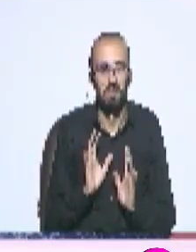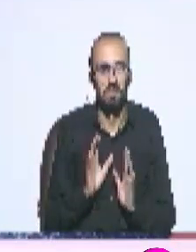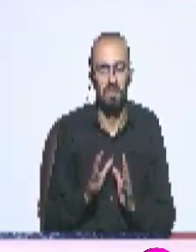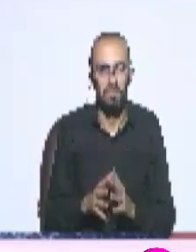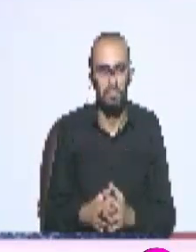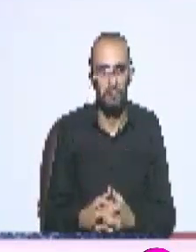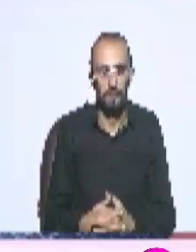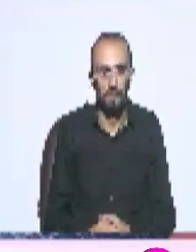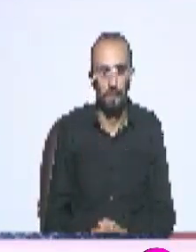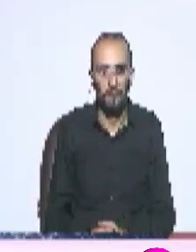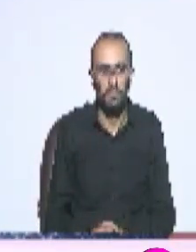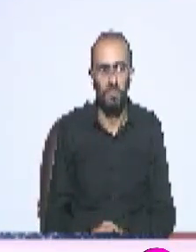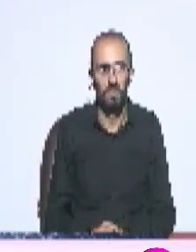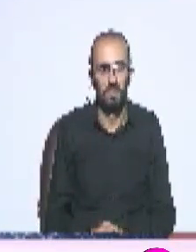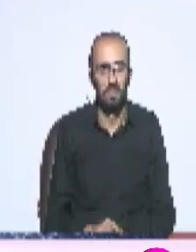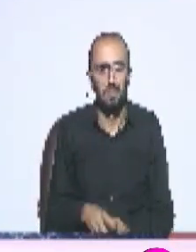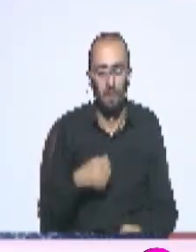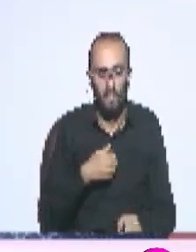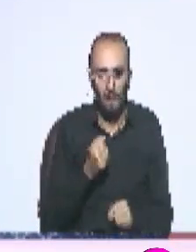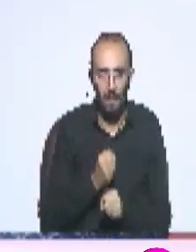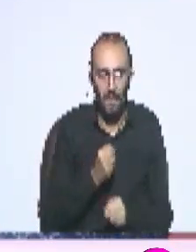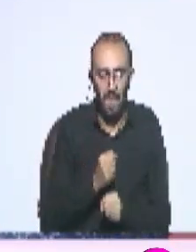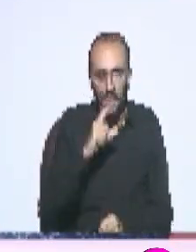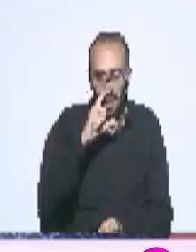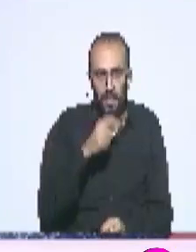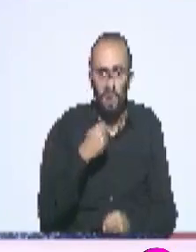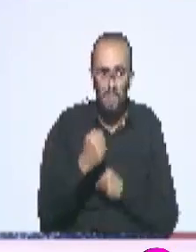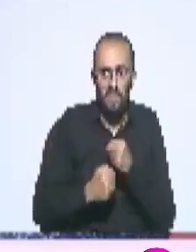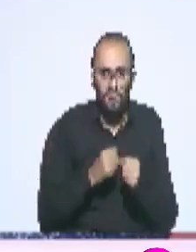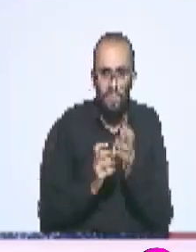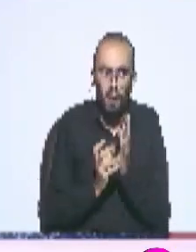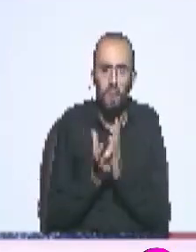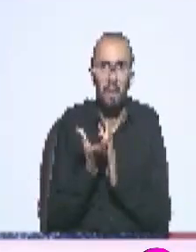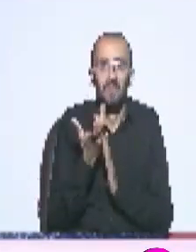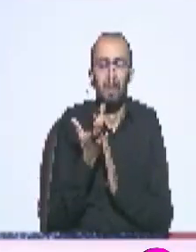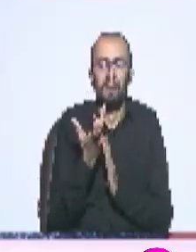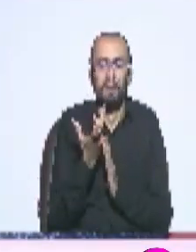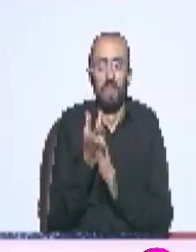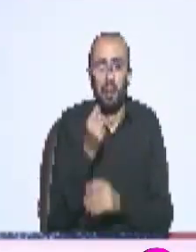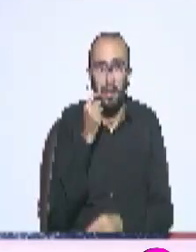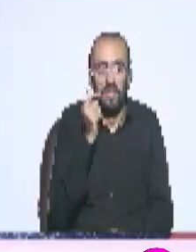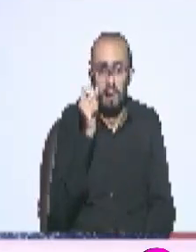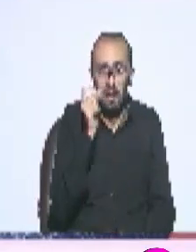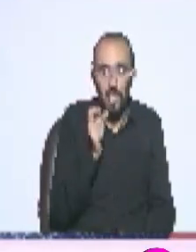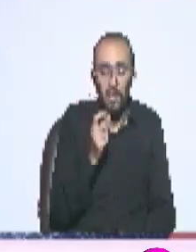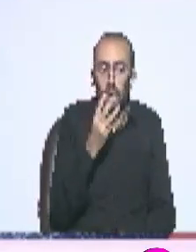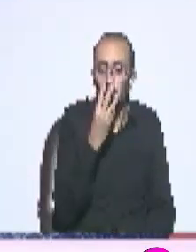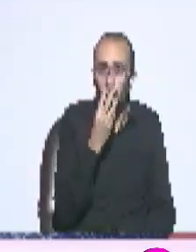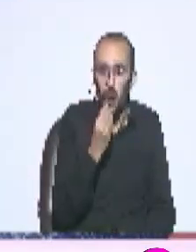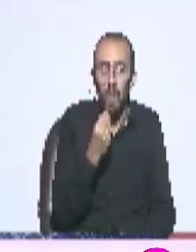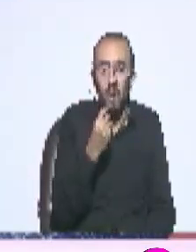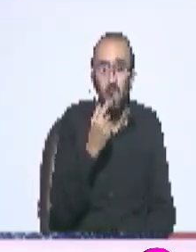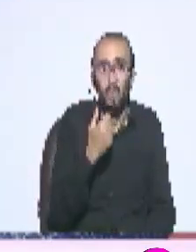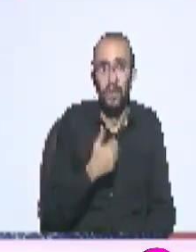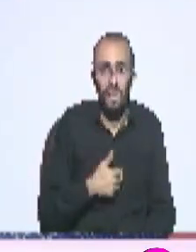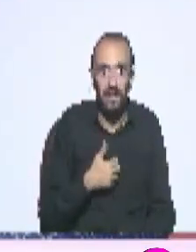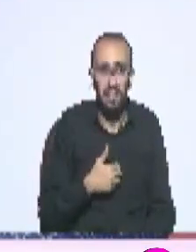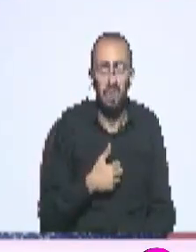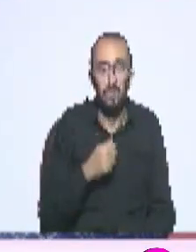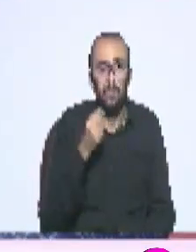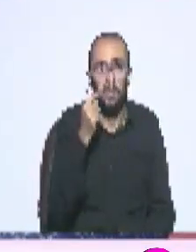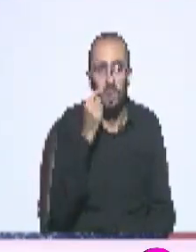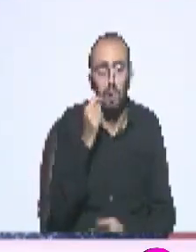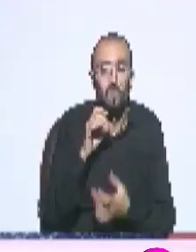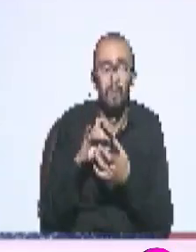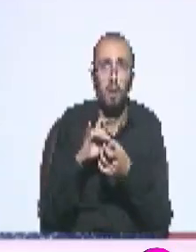بتزيد ببتدي اشتغل على نفسي على كل الاصعده زي ما احنا عارفين ان الانسان روح ونفس وجسد